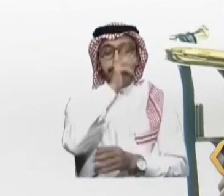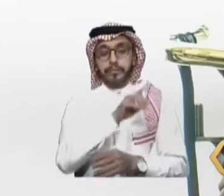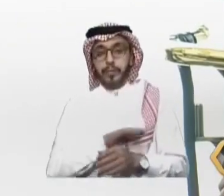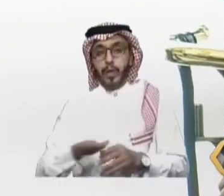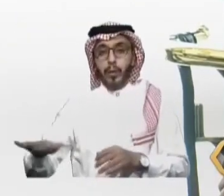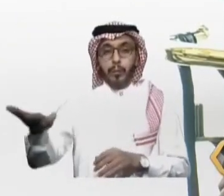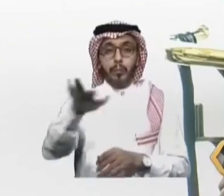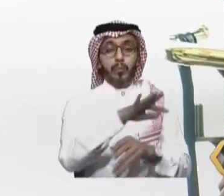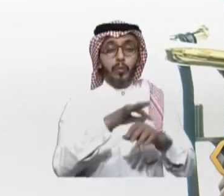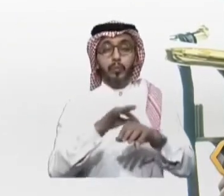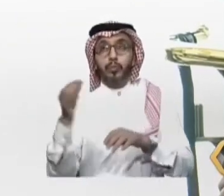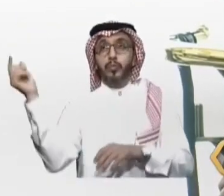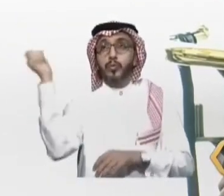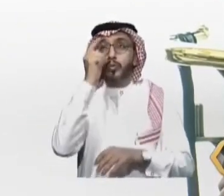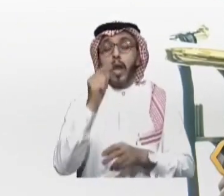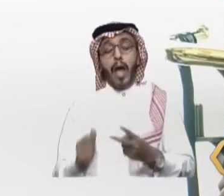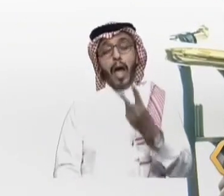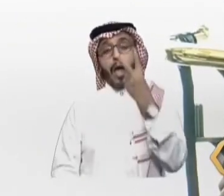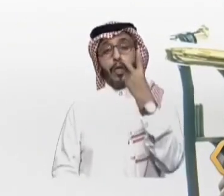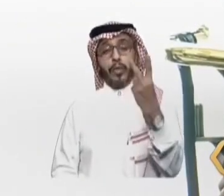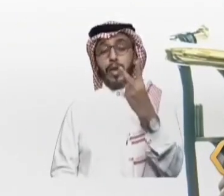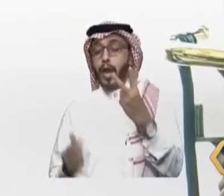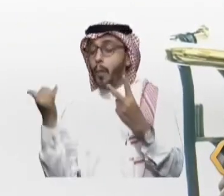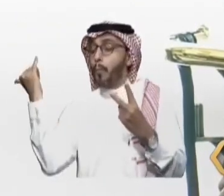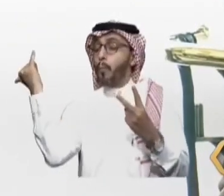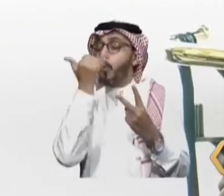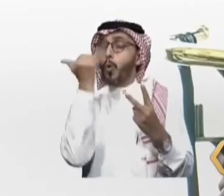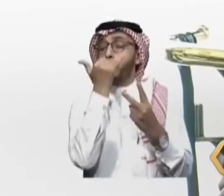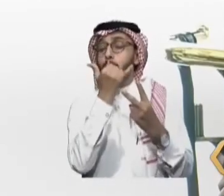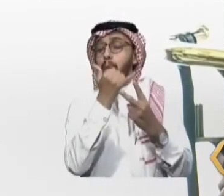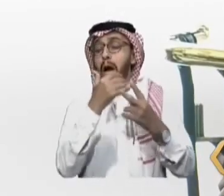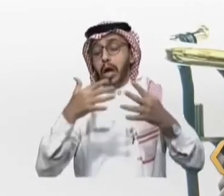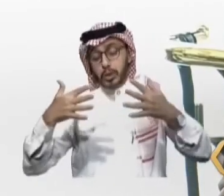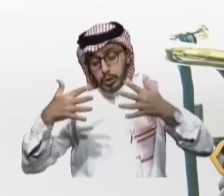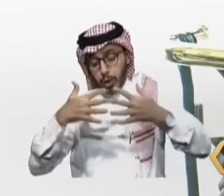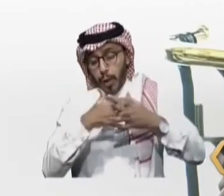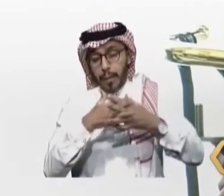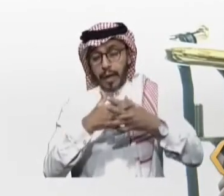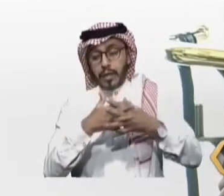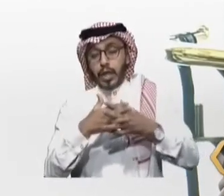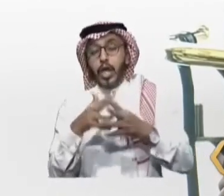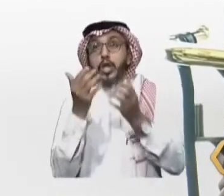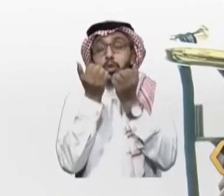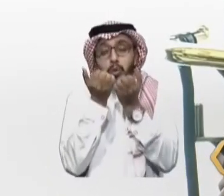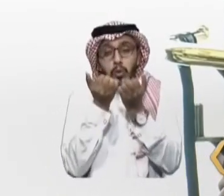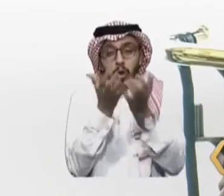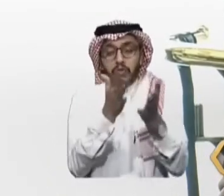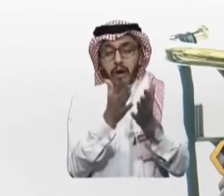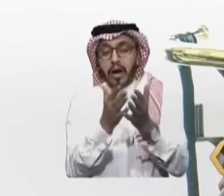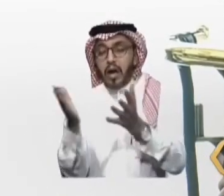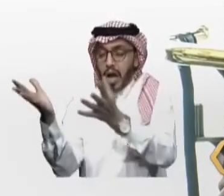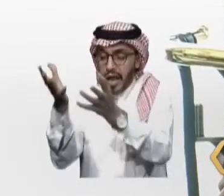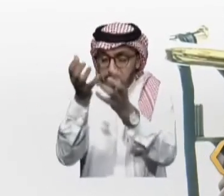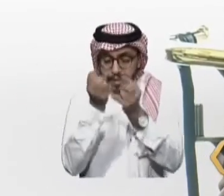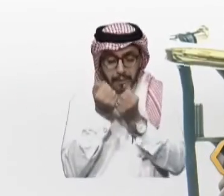المسلمون، أصلان عظيمان جامعان لكل أسباب التوفيق ومجامع الخير